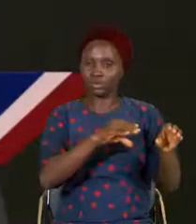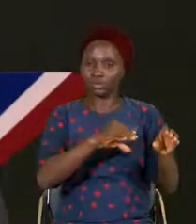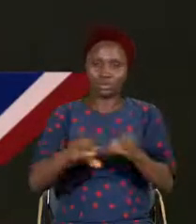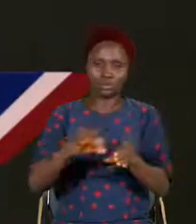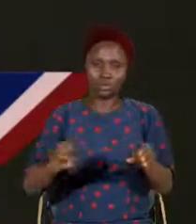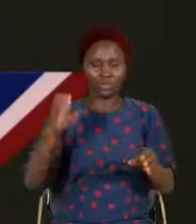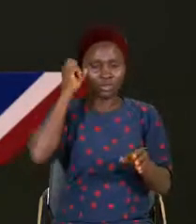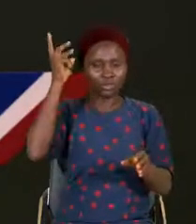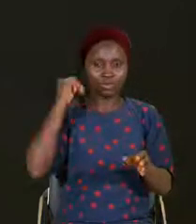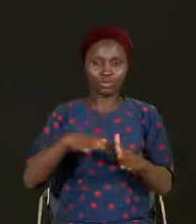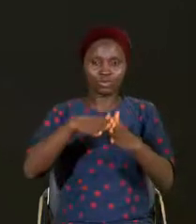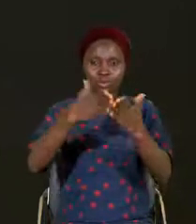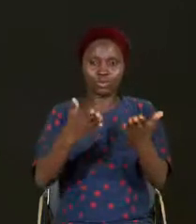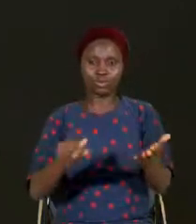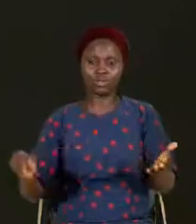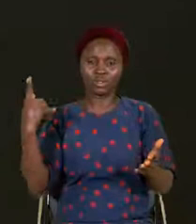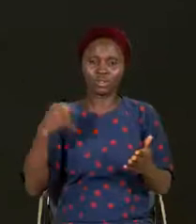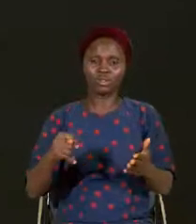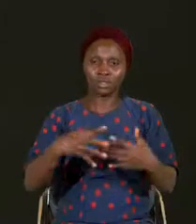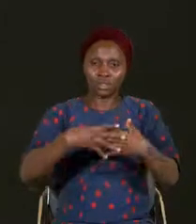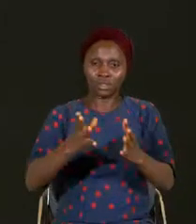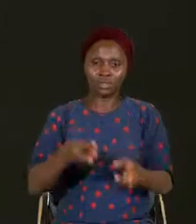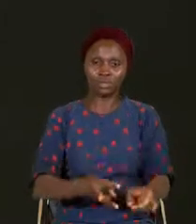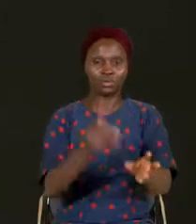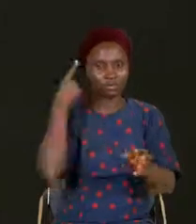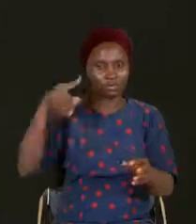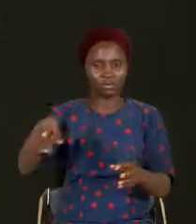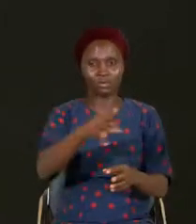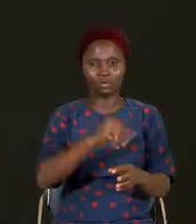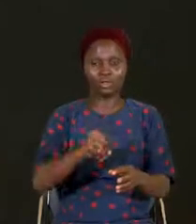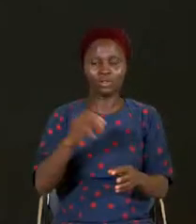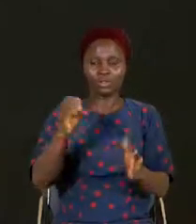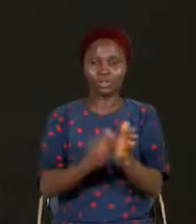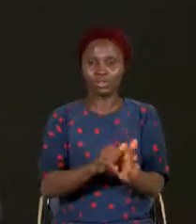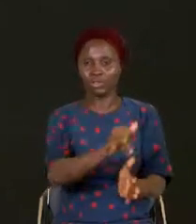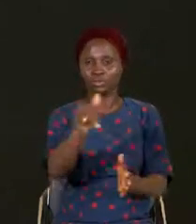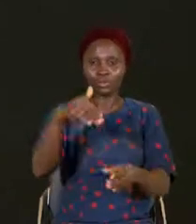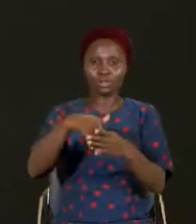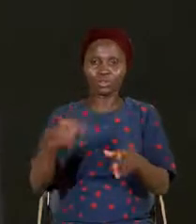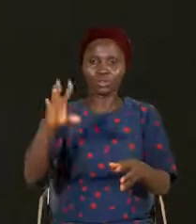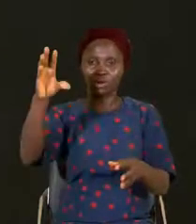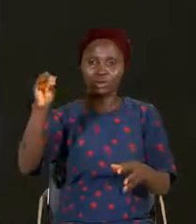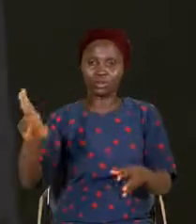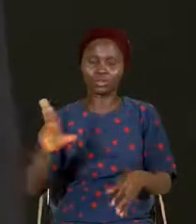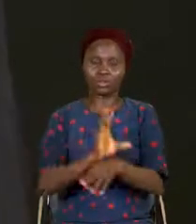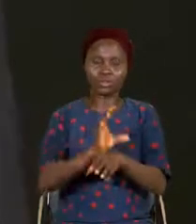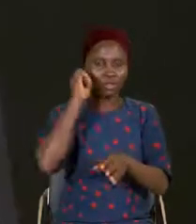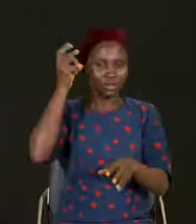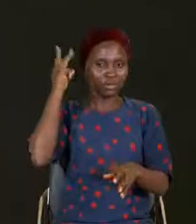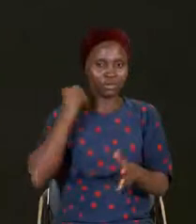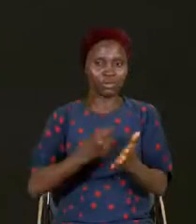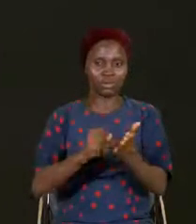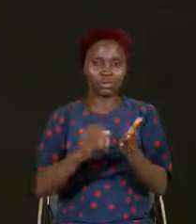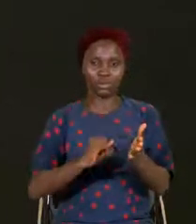c'est de ça il parle. Il leur ouvrait la porte pour que ces membres de l'église corinthienne à qui il